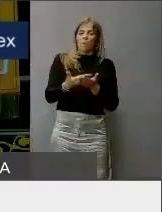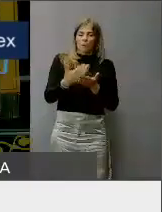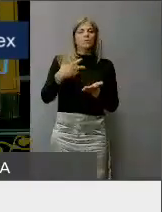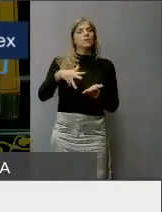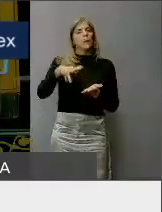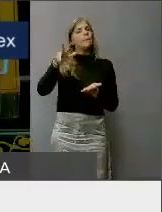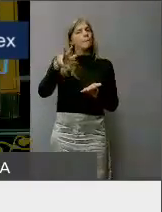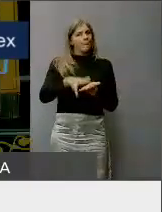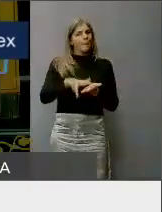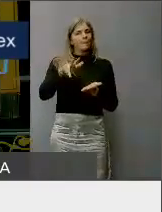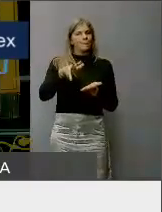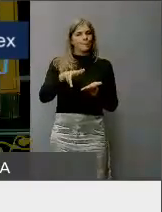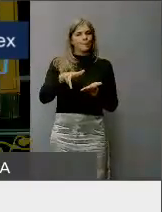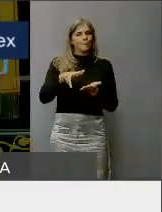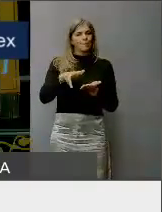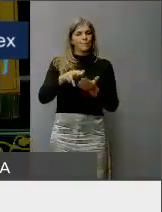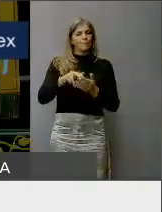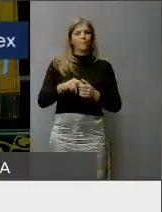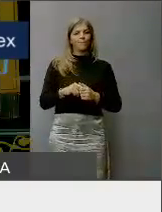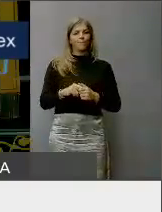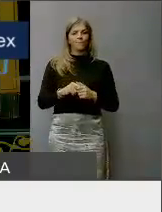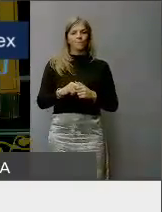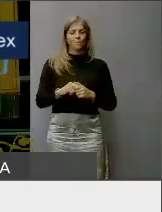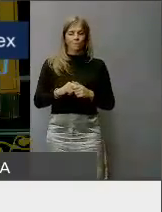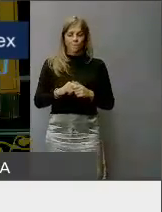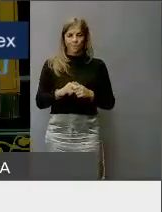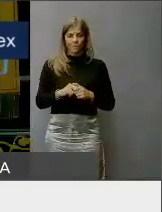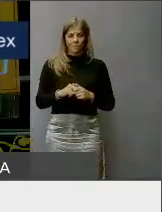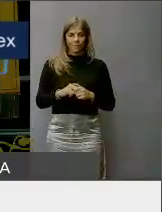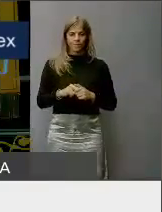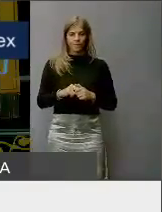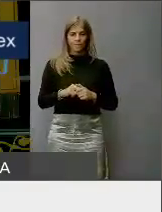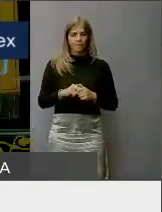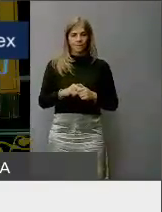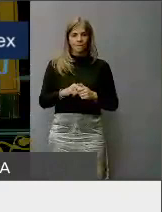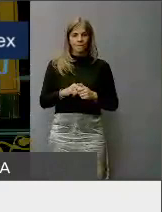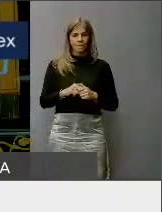trasmessa al consiglio regionale della liguria